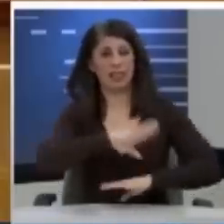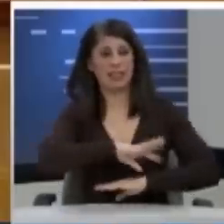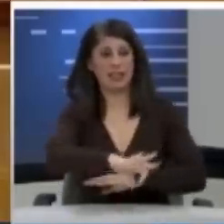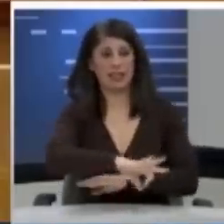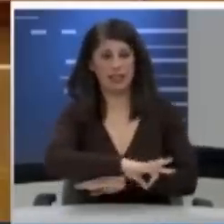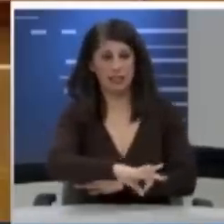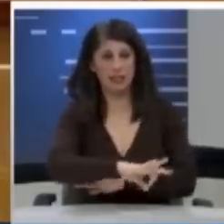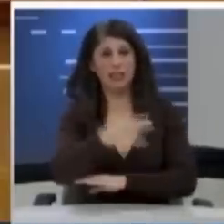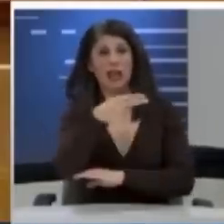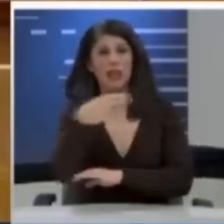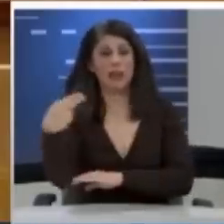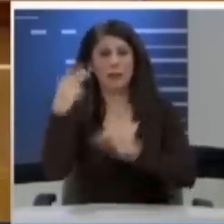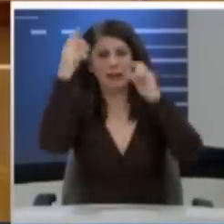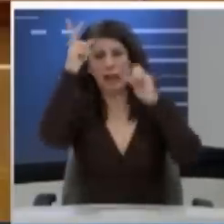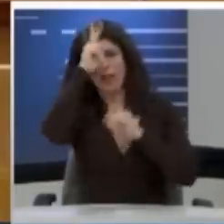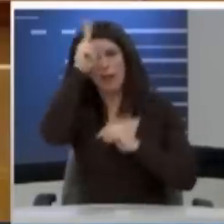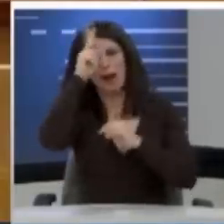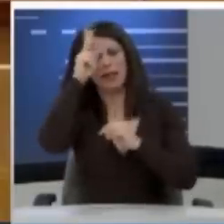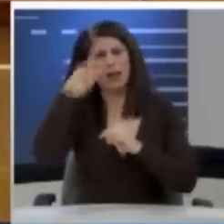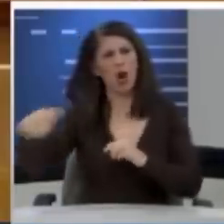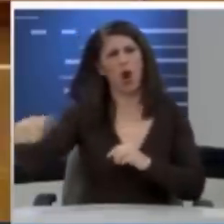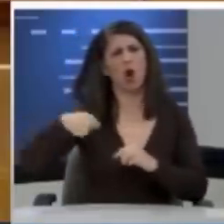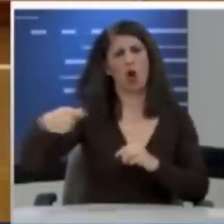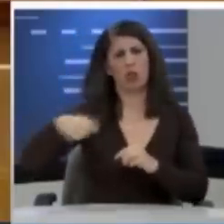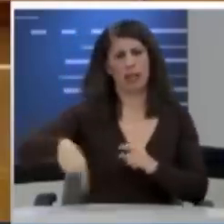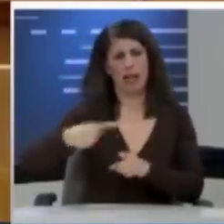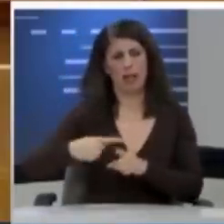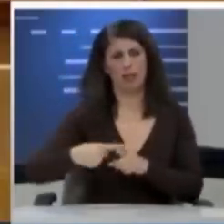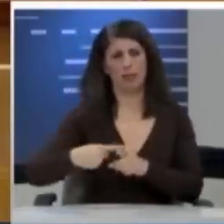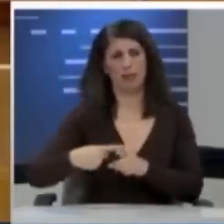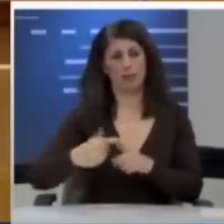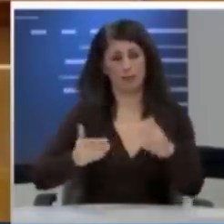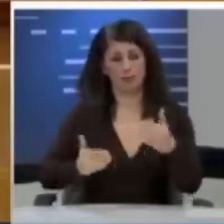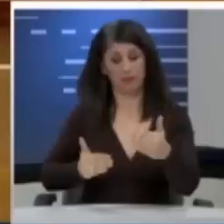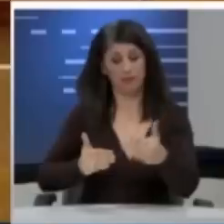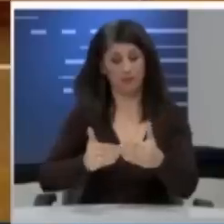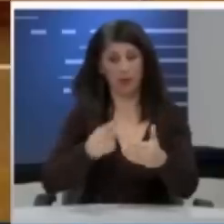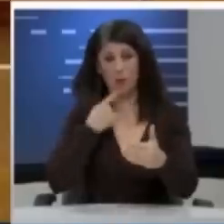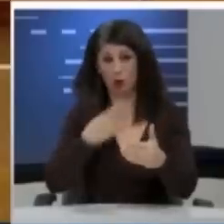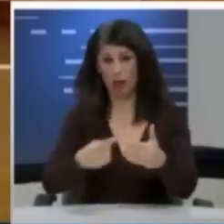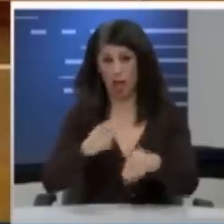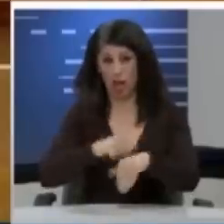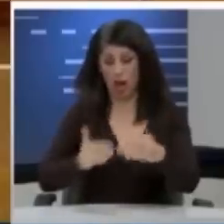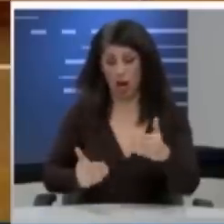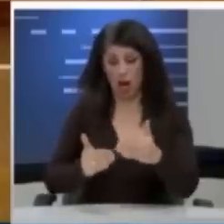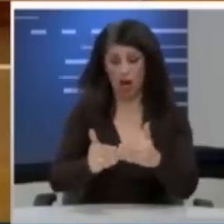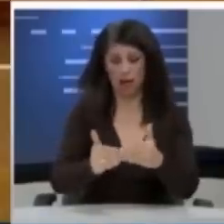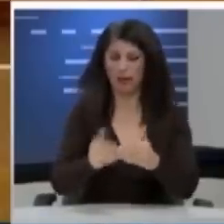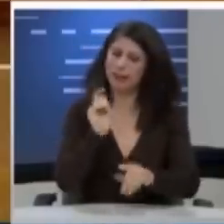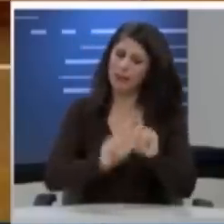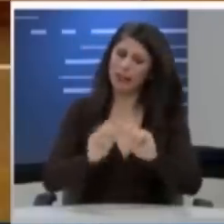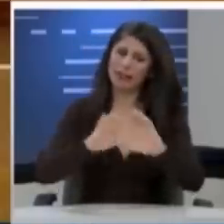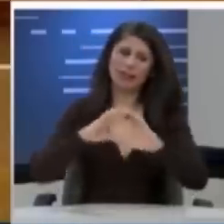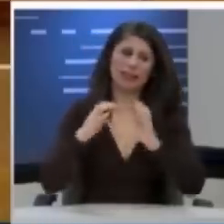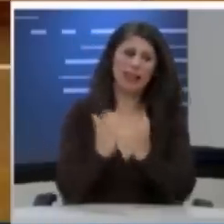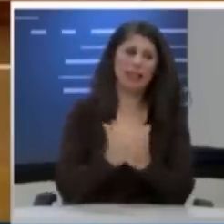στρατηγικής στα θέματα των γερμανικών οφειλών. Και αφού οριοθετήσει, όπως λέει, και χαράξει τις